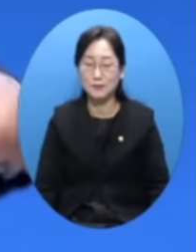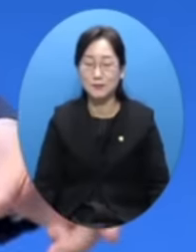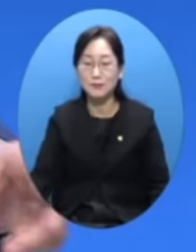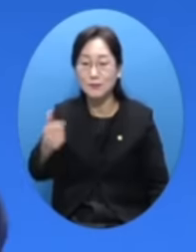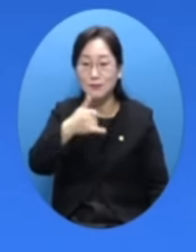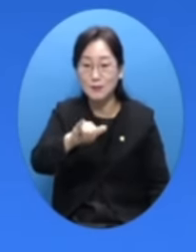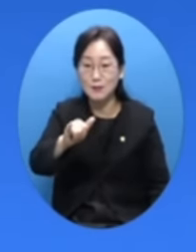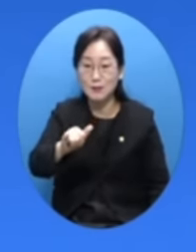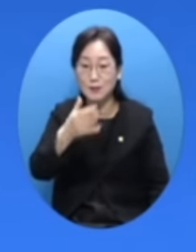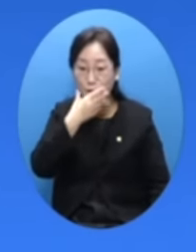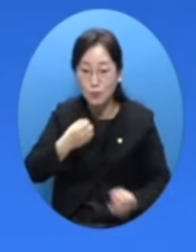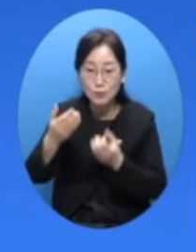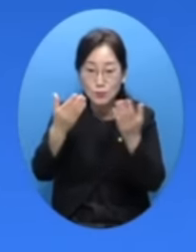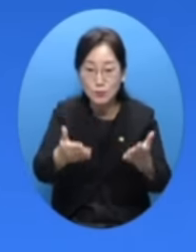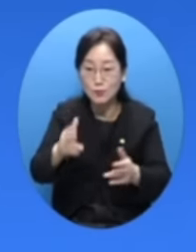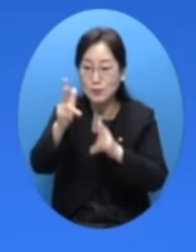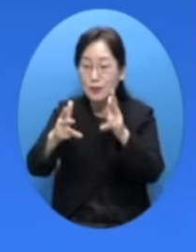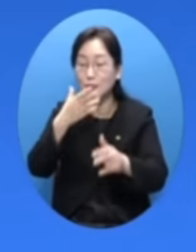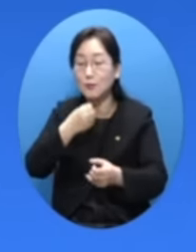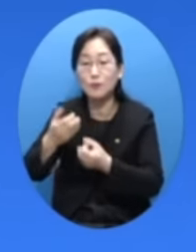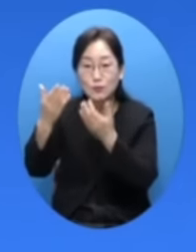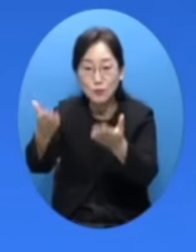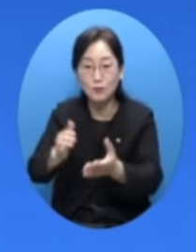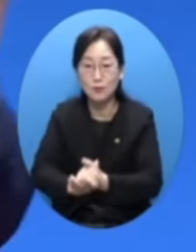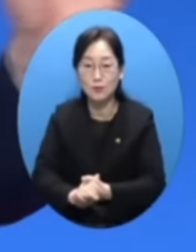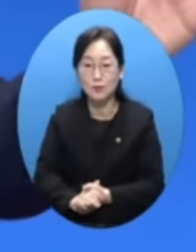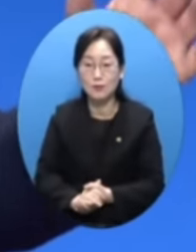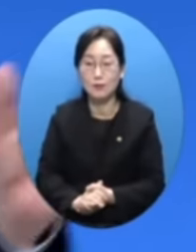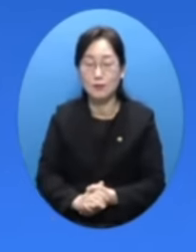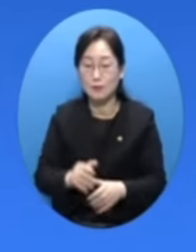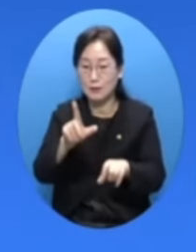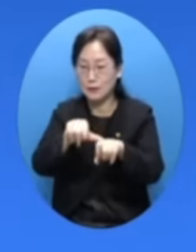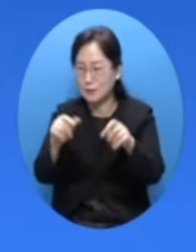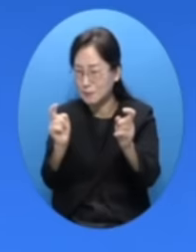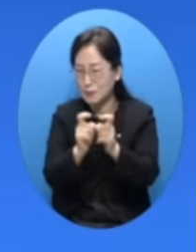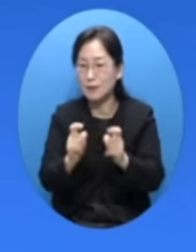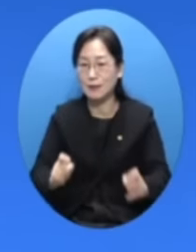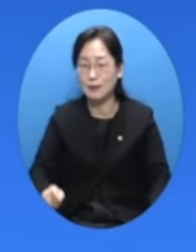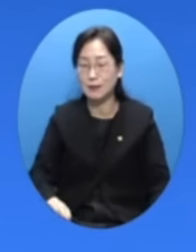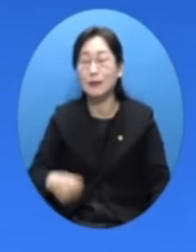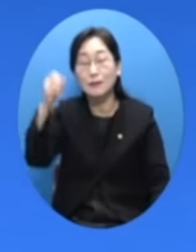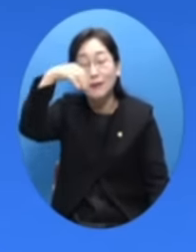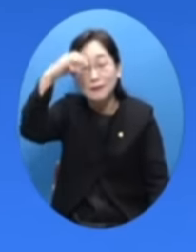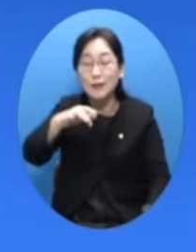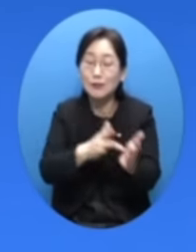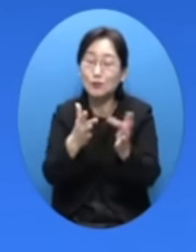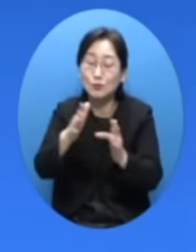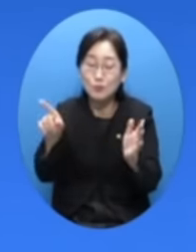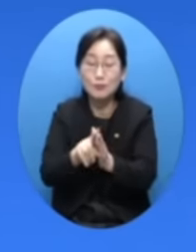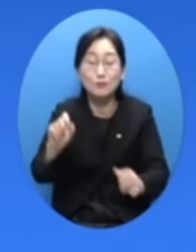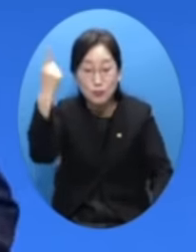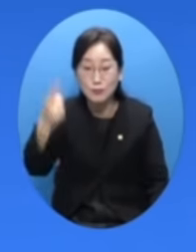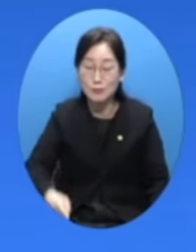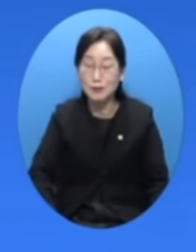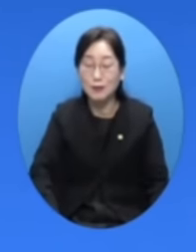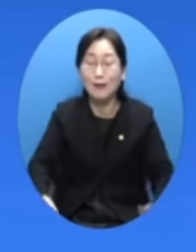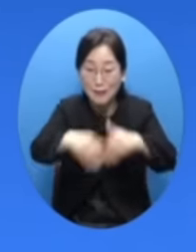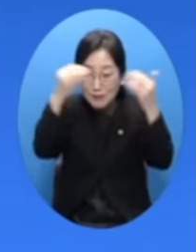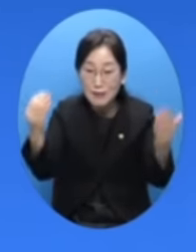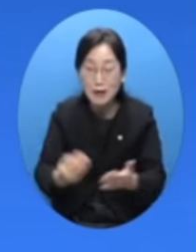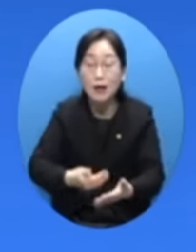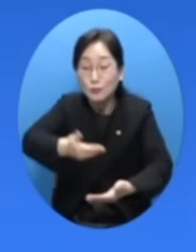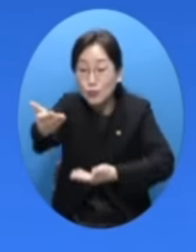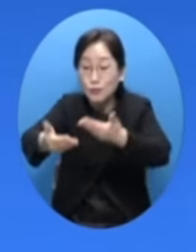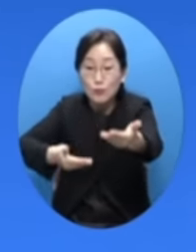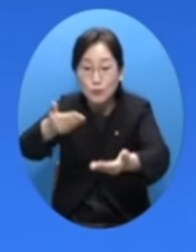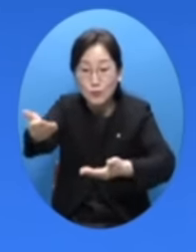자녀들의 복을 주시는 것입니다. 사업의 복을 주시는 것입니다. 때가 있습니다. 그냥 예수 믿자마자 다 이것저것 그냥